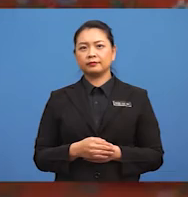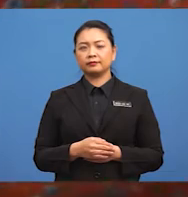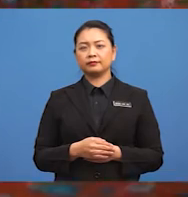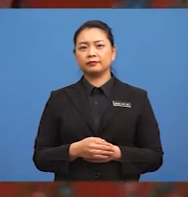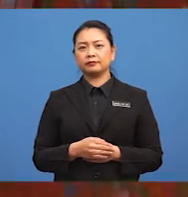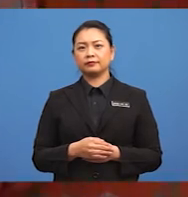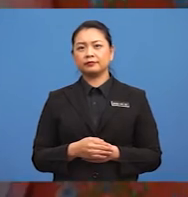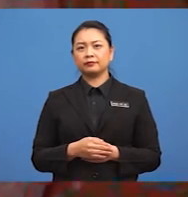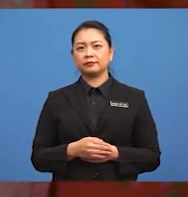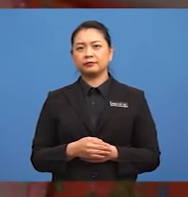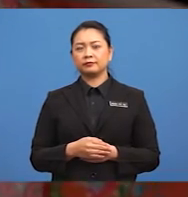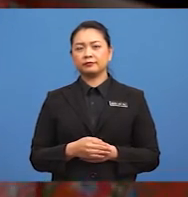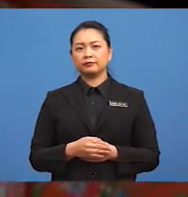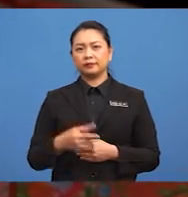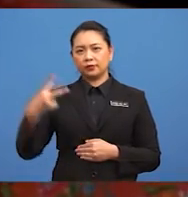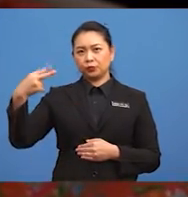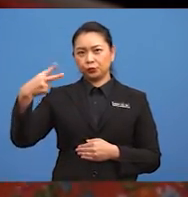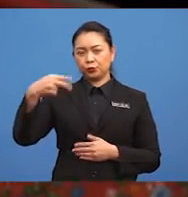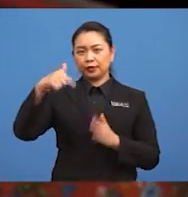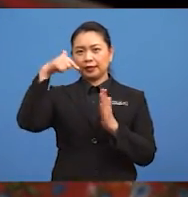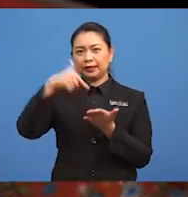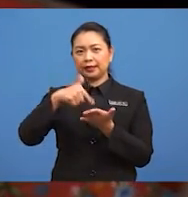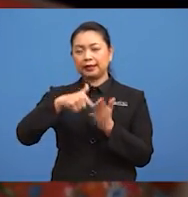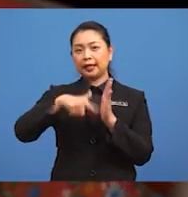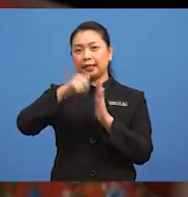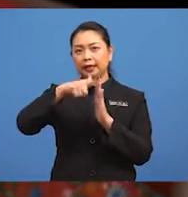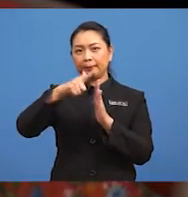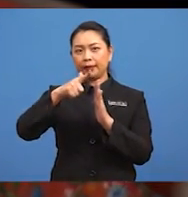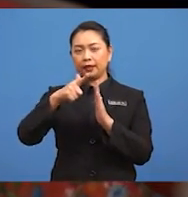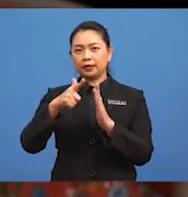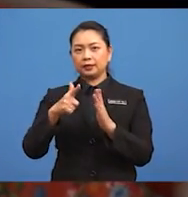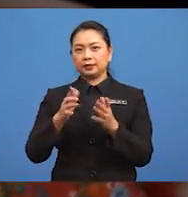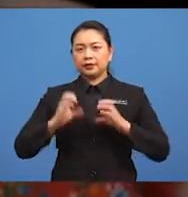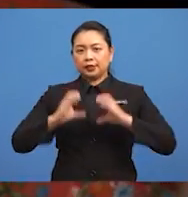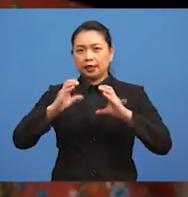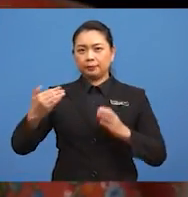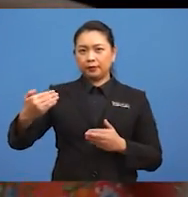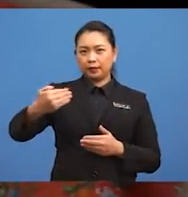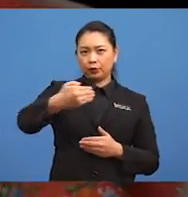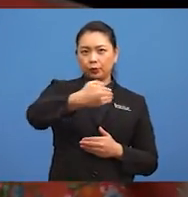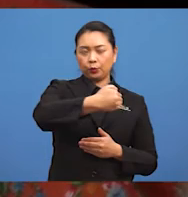Slip lebihan basi secara melengkung